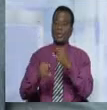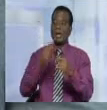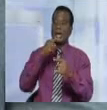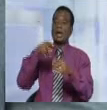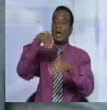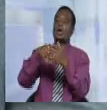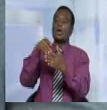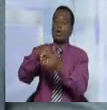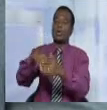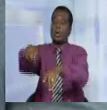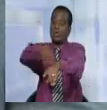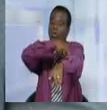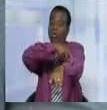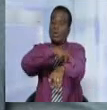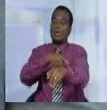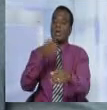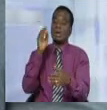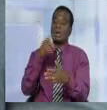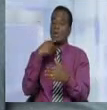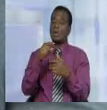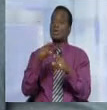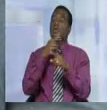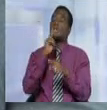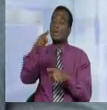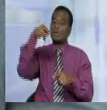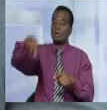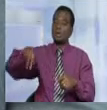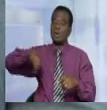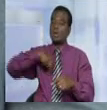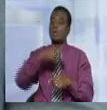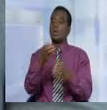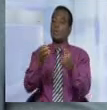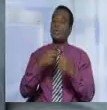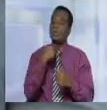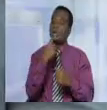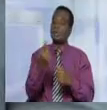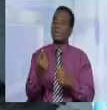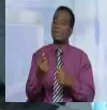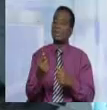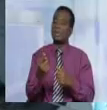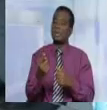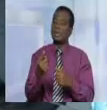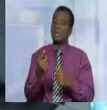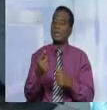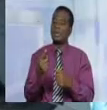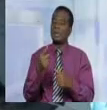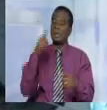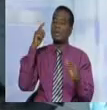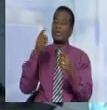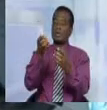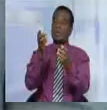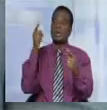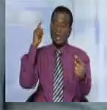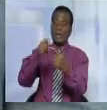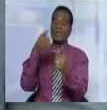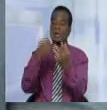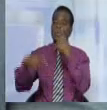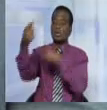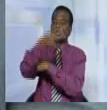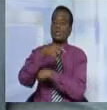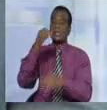long. Il est aussi vrai que nous ne pourrons espérer l'atteindre un jour que si nous